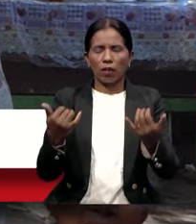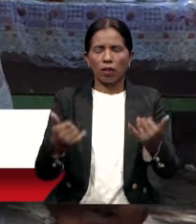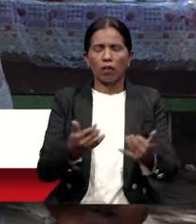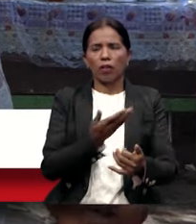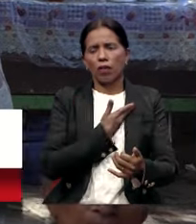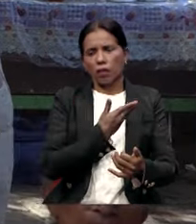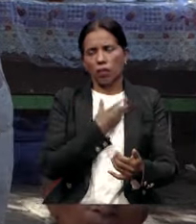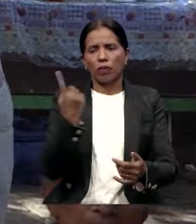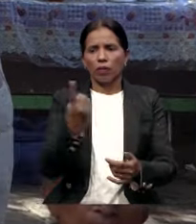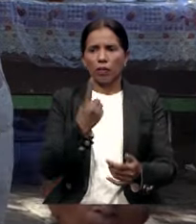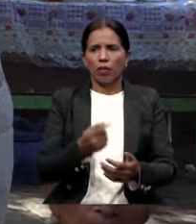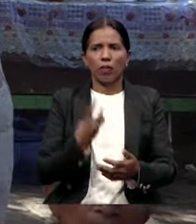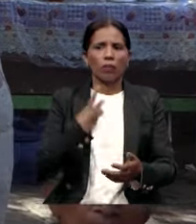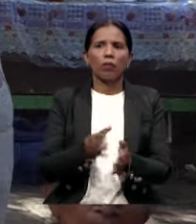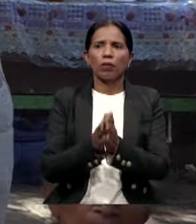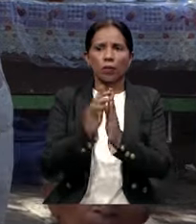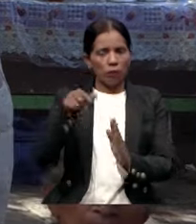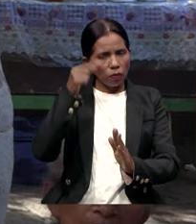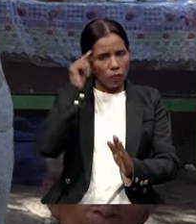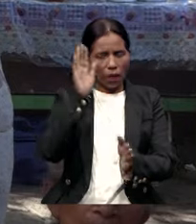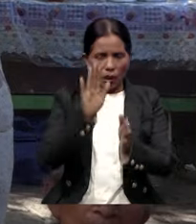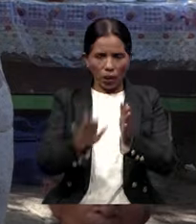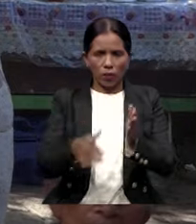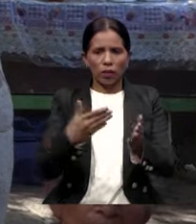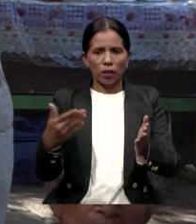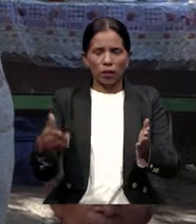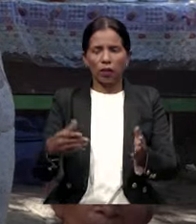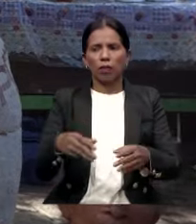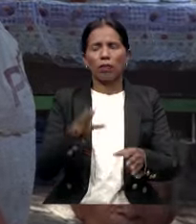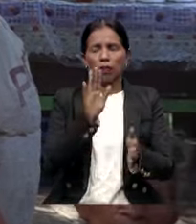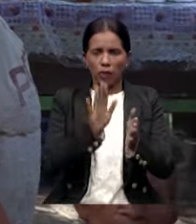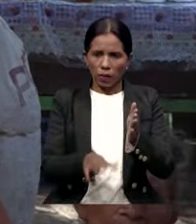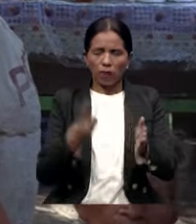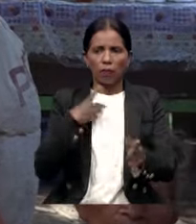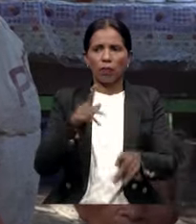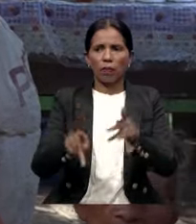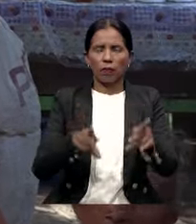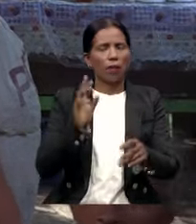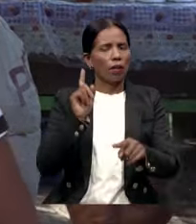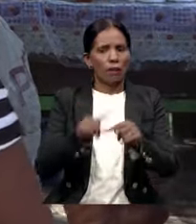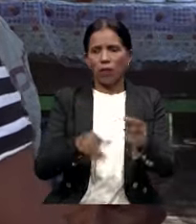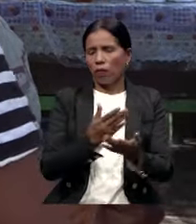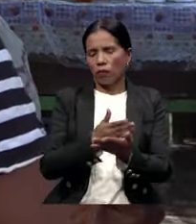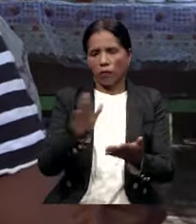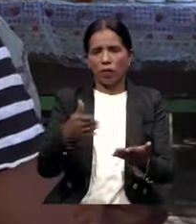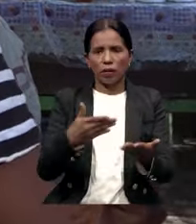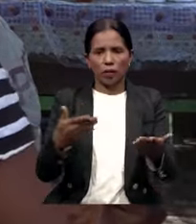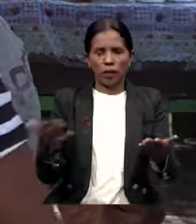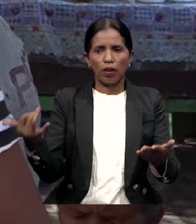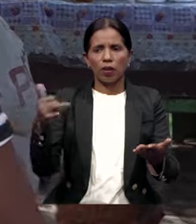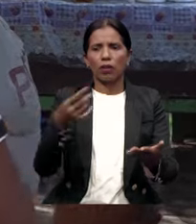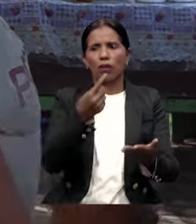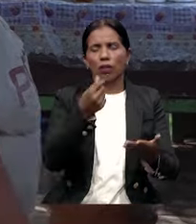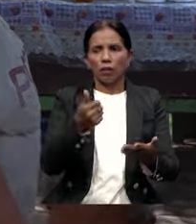amenta as. Ami husu ba governu ten sa ratu sa sane be mak foling baratu ba ami pou tamba ami pou hola la bele. Ami fa fan sa sane tu anan